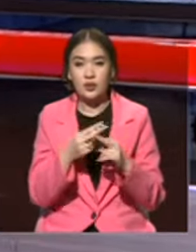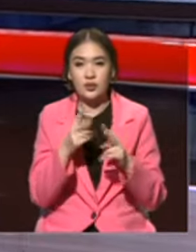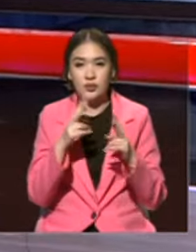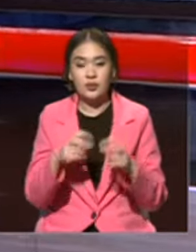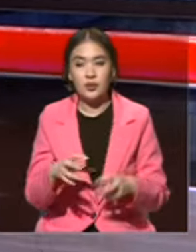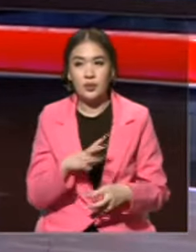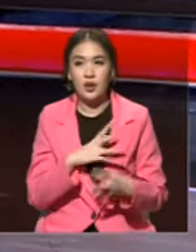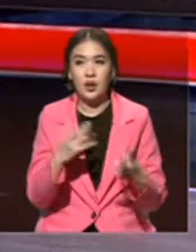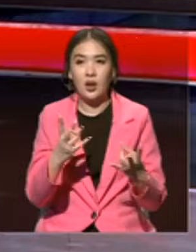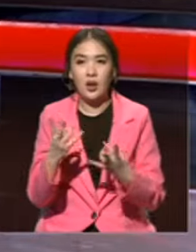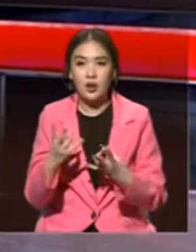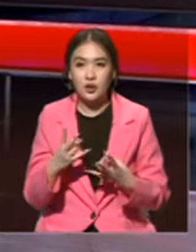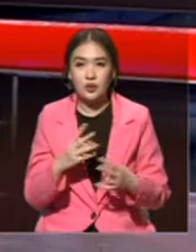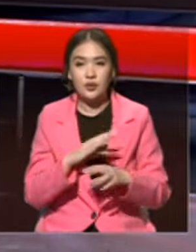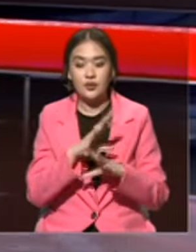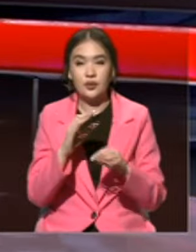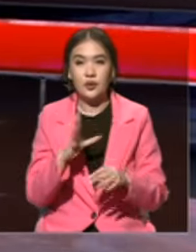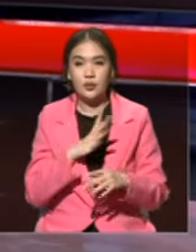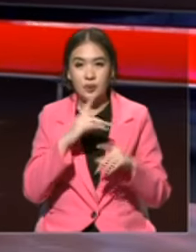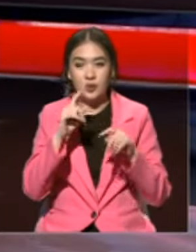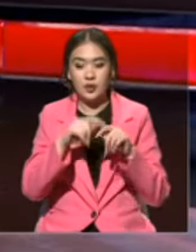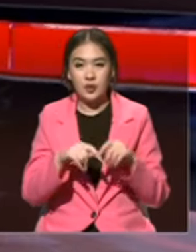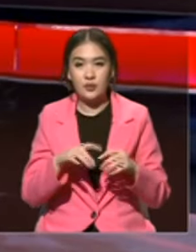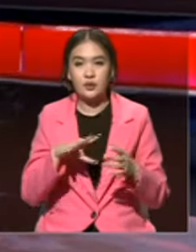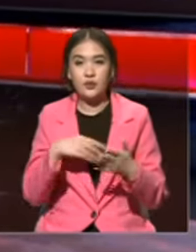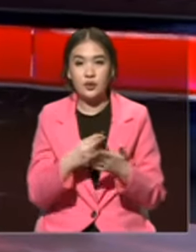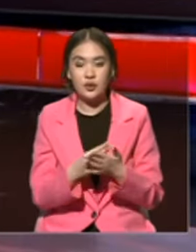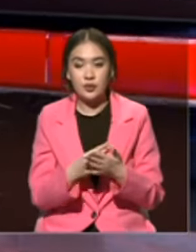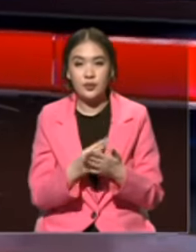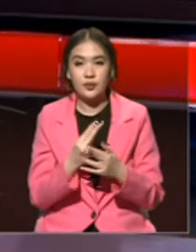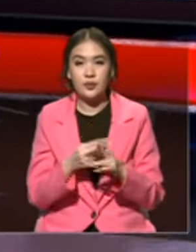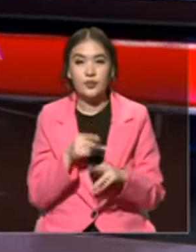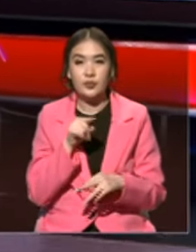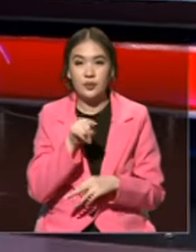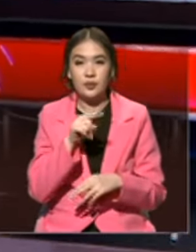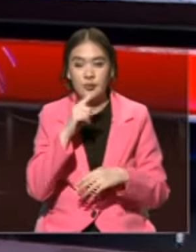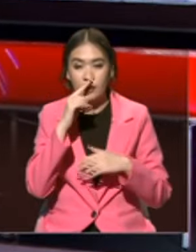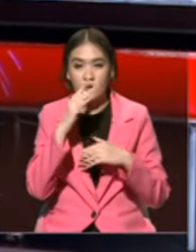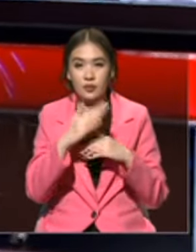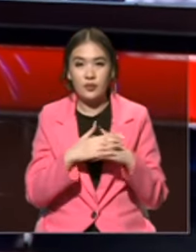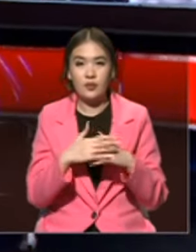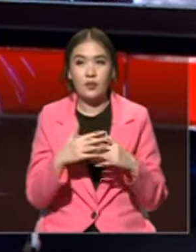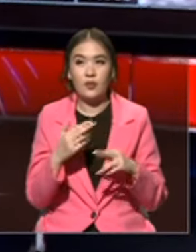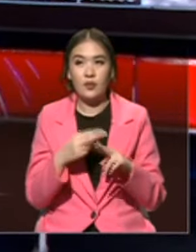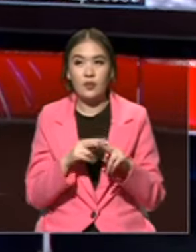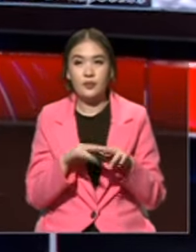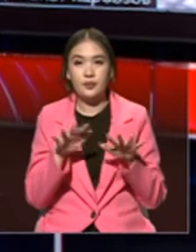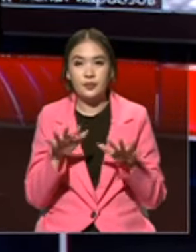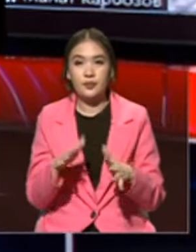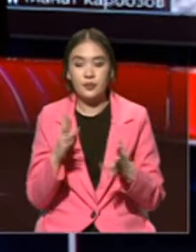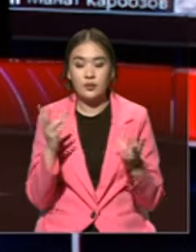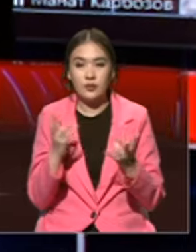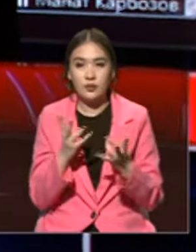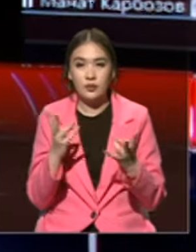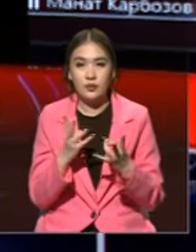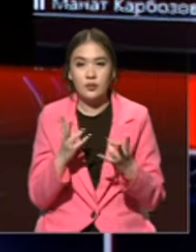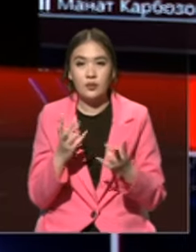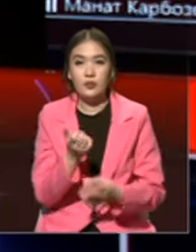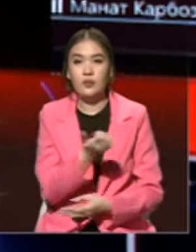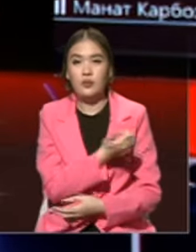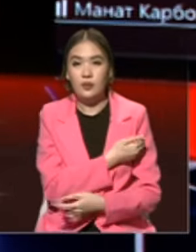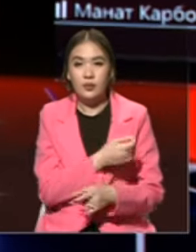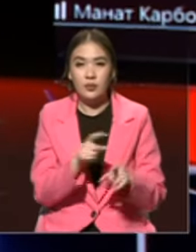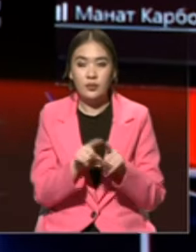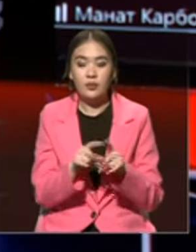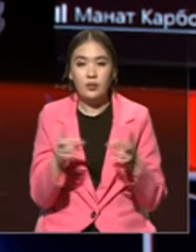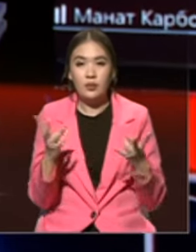қанша қажеттілік бар екен, соны да саралап отырмыз. Ол да 1000 шамасында сондай мал қорымдары керек екен. Оны да біз салуымыз керек бүгінгі күні.